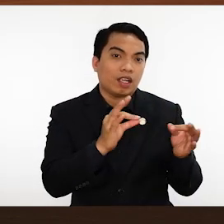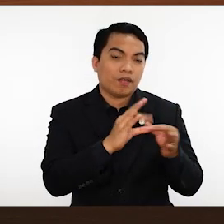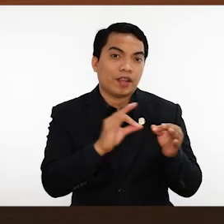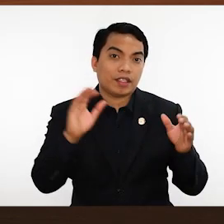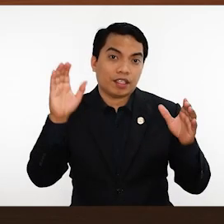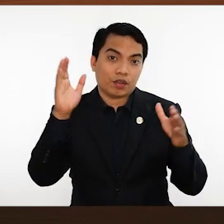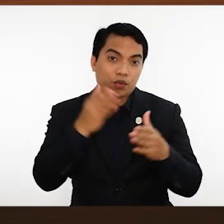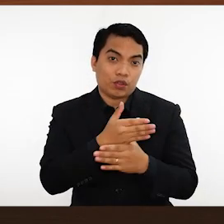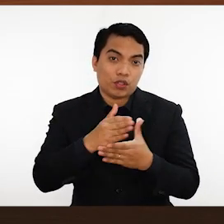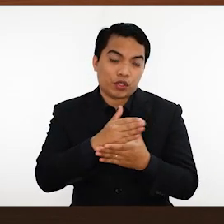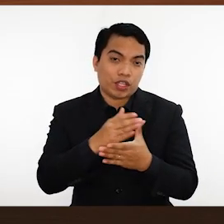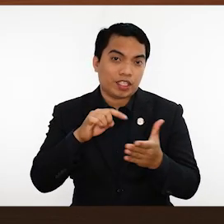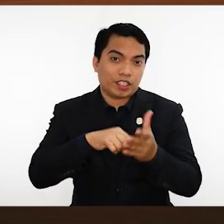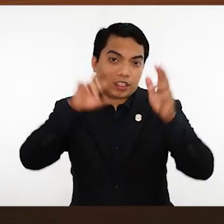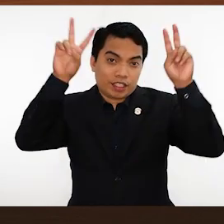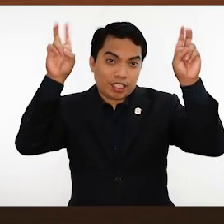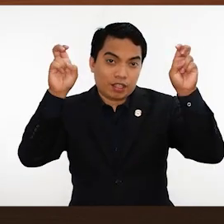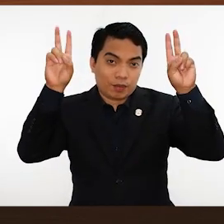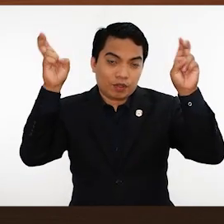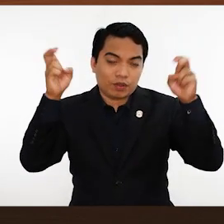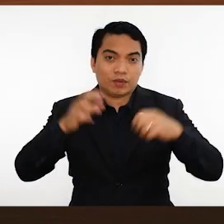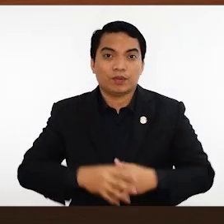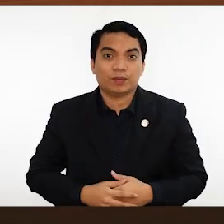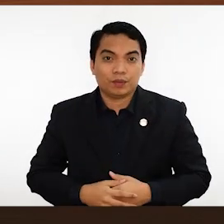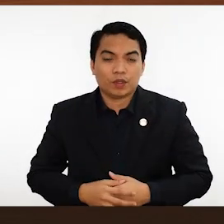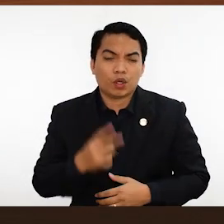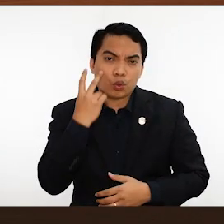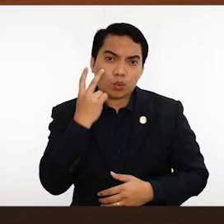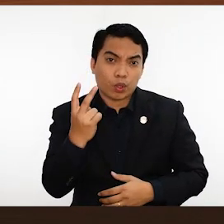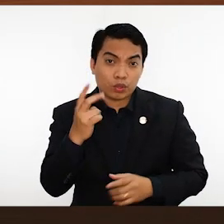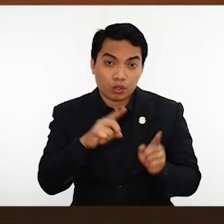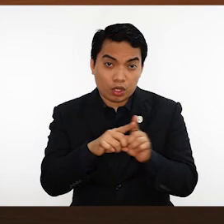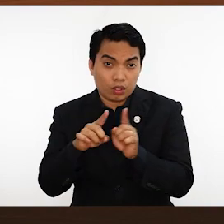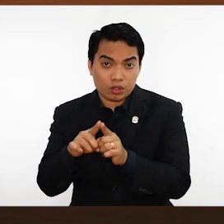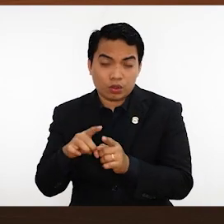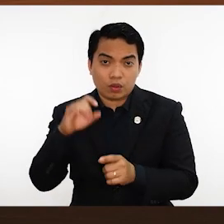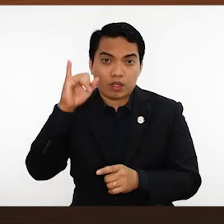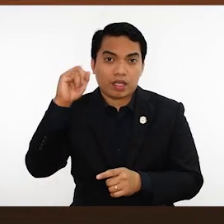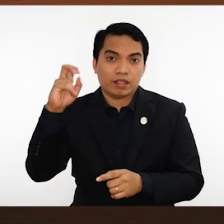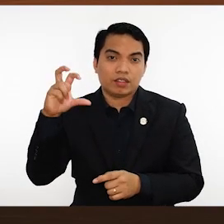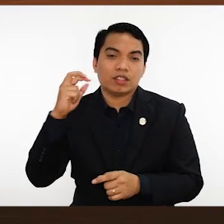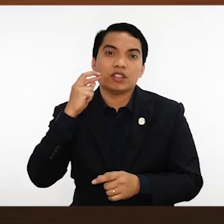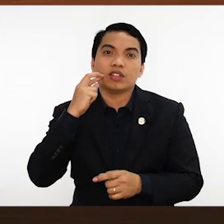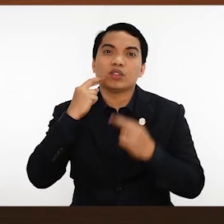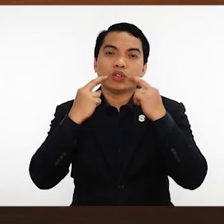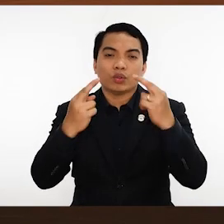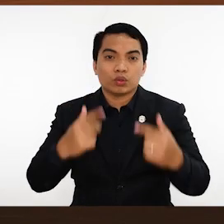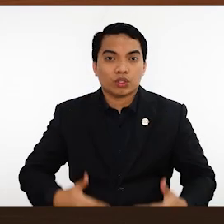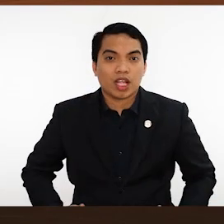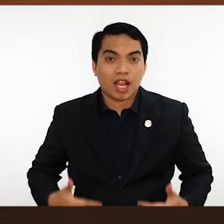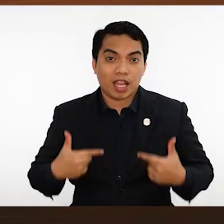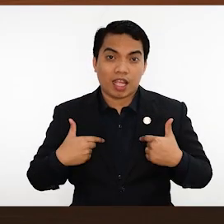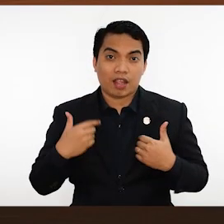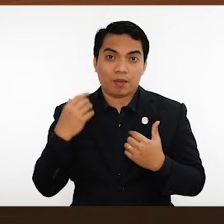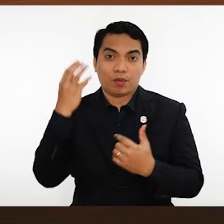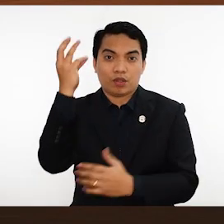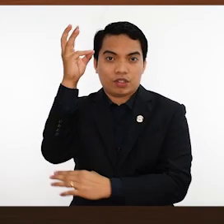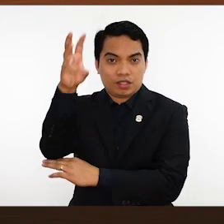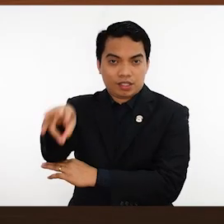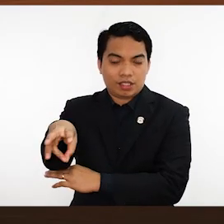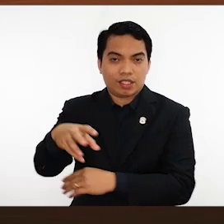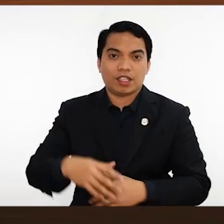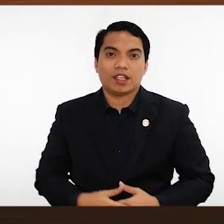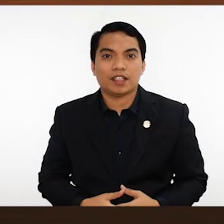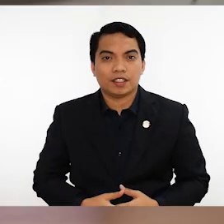mag-comment at i-share ang episode na ito. Abangan din ang Iglesia ni Cristo News Live ngayong alas 6 ng